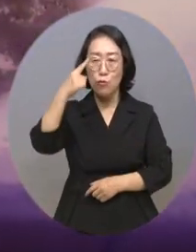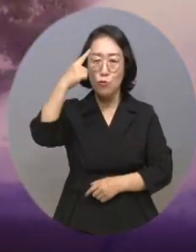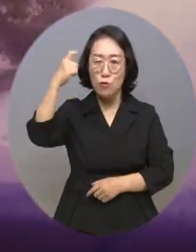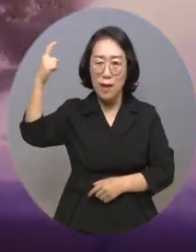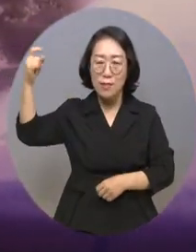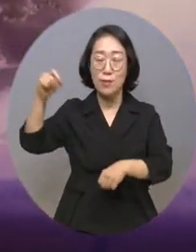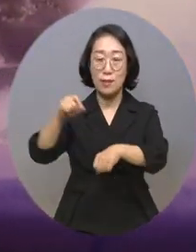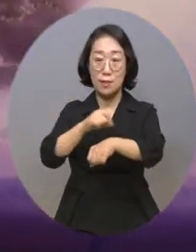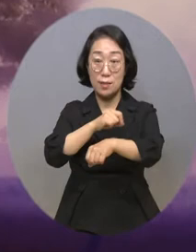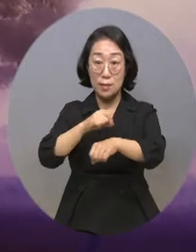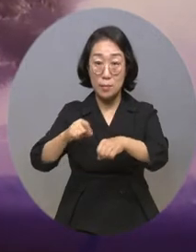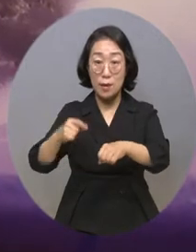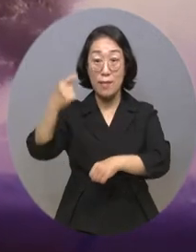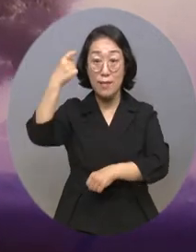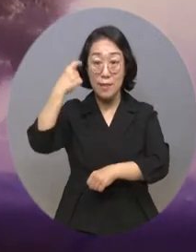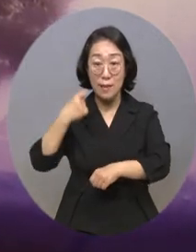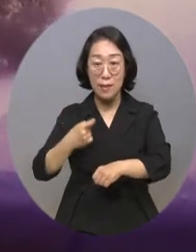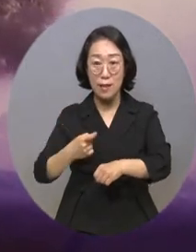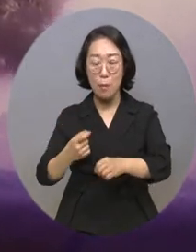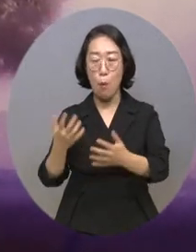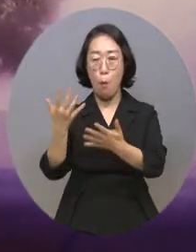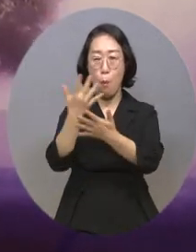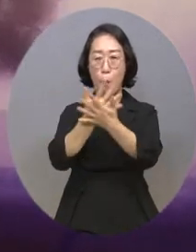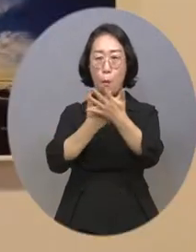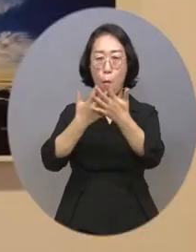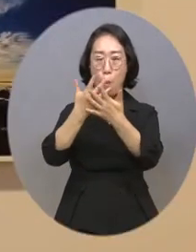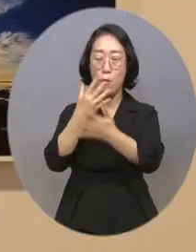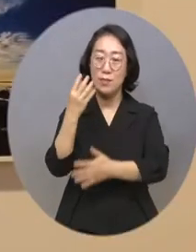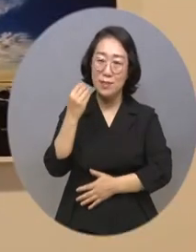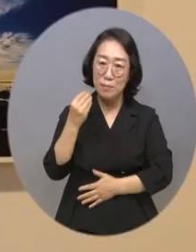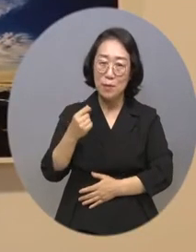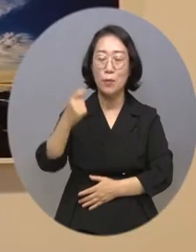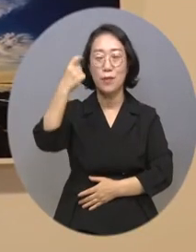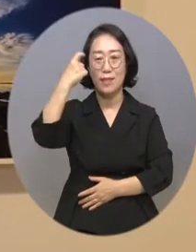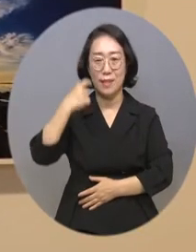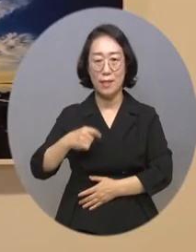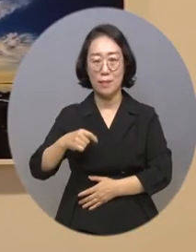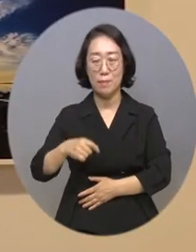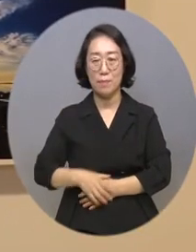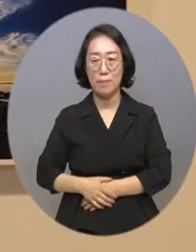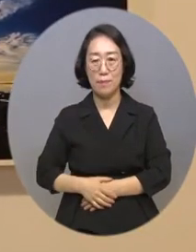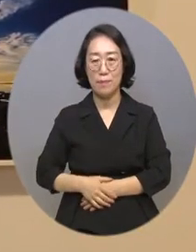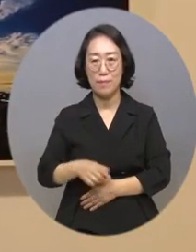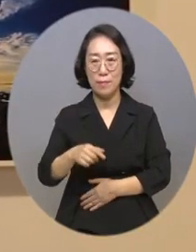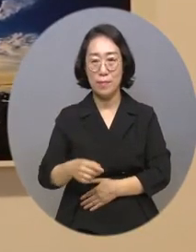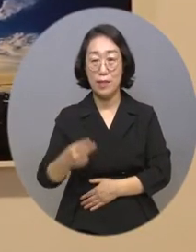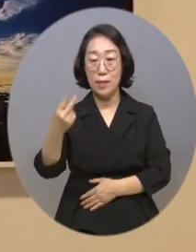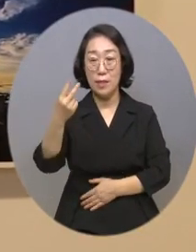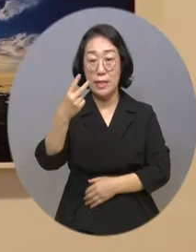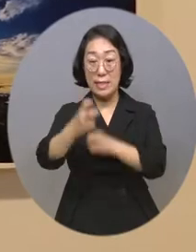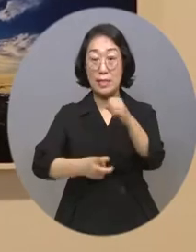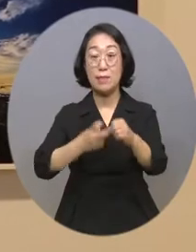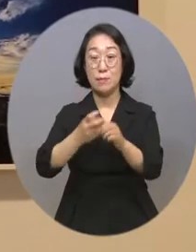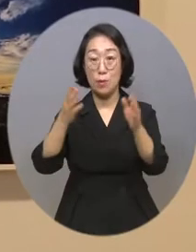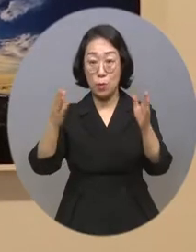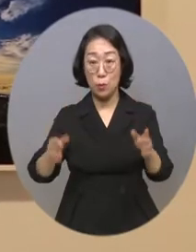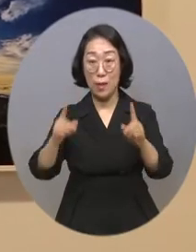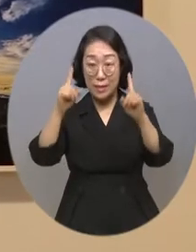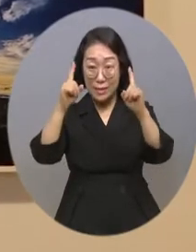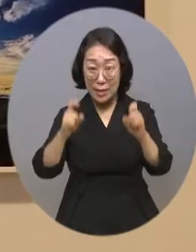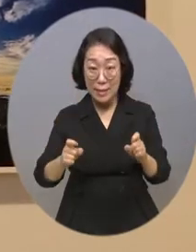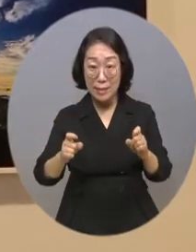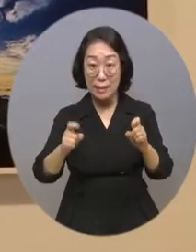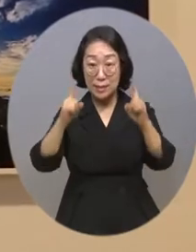이미지로 연출돼 신비로움을 더해 줍니다 조 록 작가는 지난 20여년의 사진작가의 길을